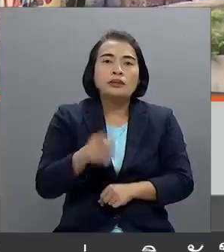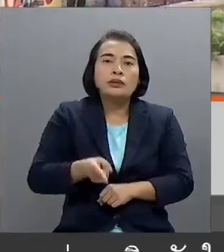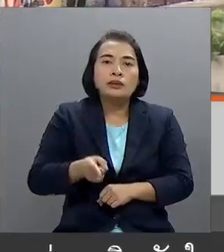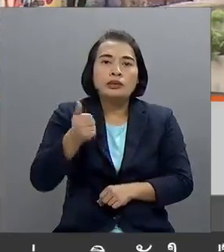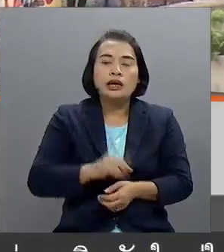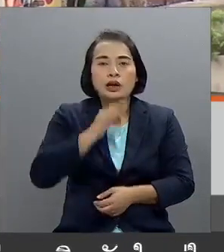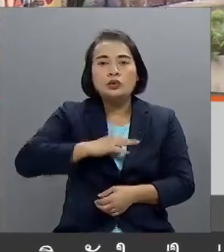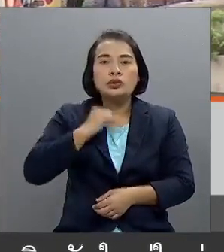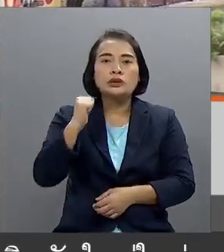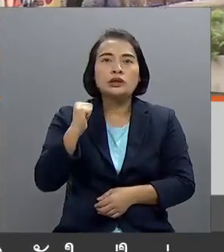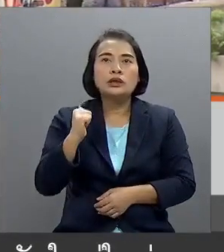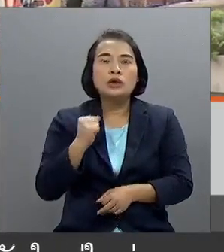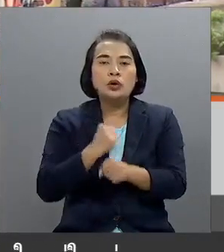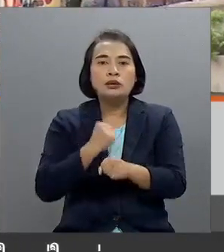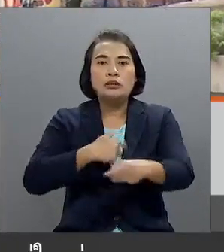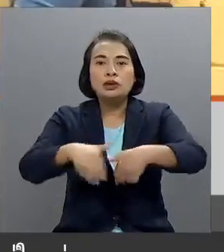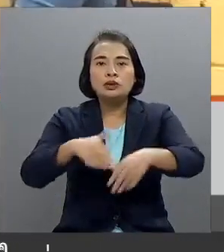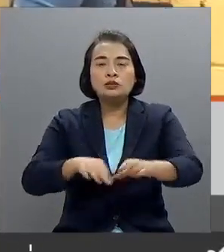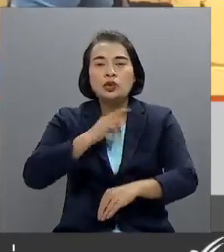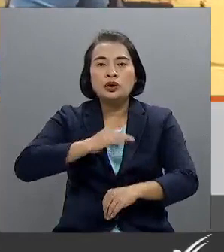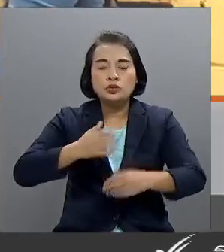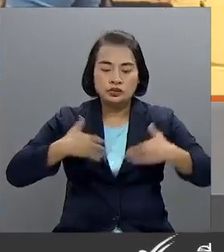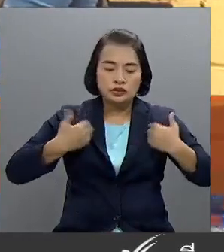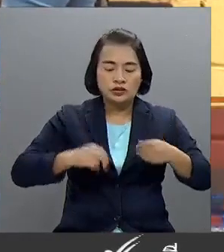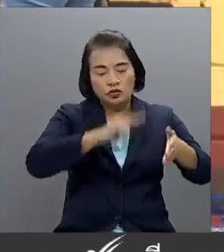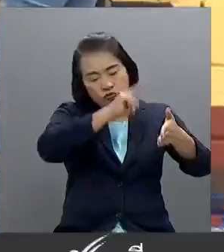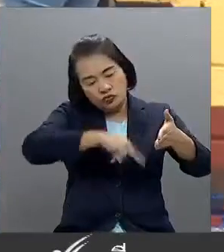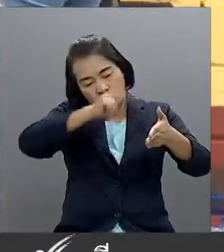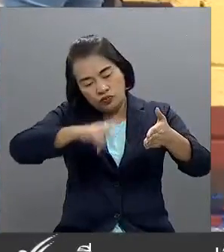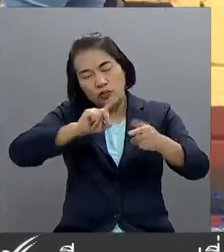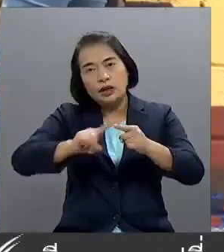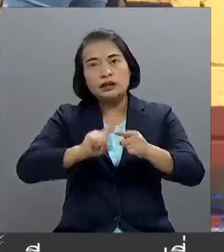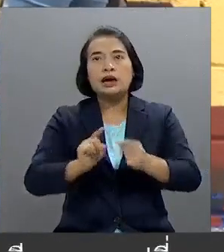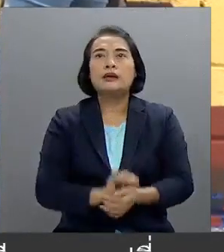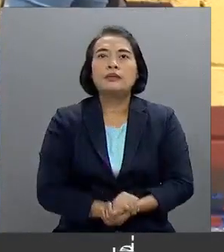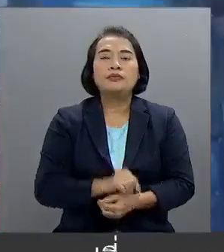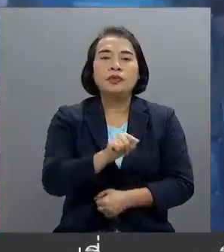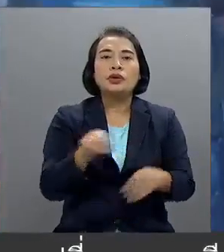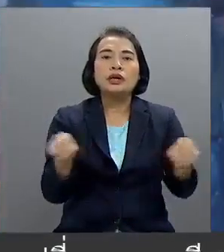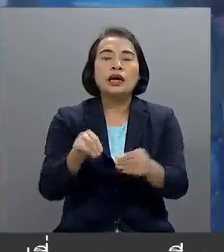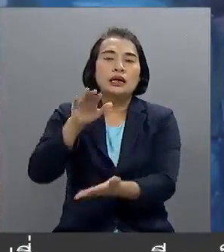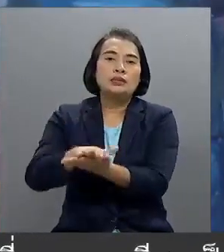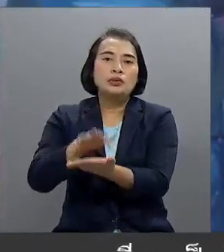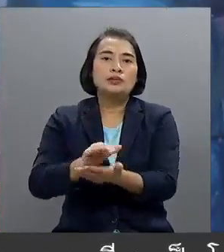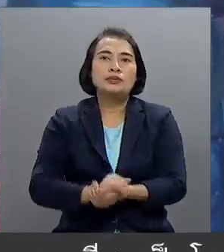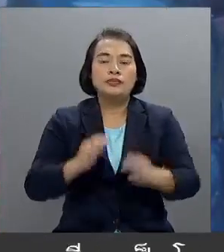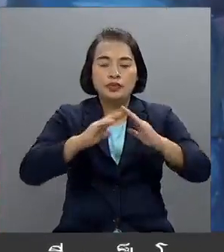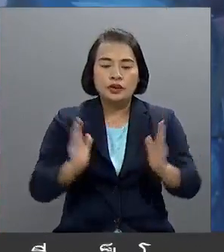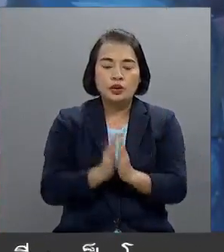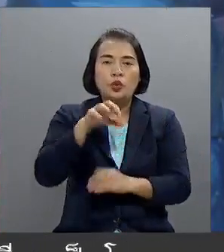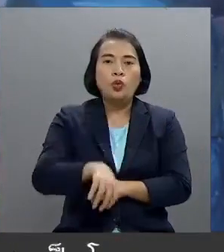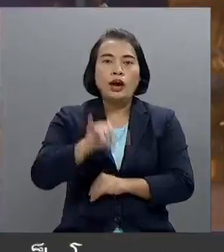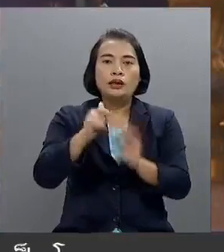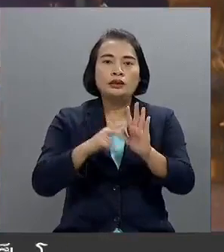บมาทำให้ชุมชนมันสนุกขึ้นมีสีสันมากขึ้นด้วยครับผมตรงนี้จะมีอยู่ใกล้กับโรงเรียนแล้วก็วัดยานาวาตรงนี้ครับผมก็เลยเอ